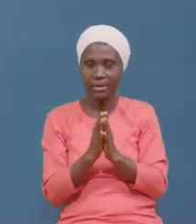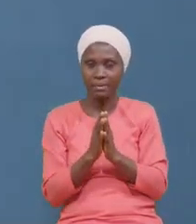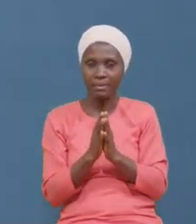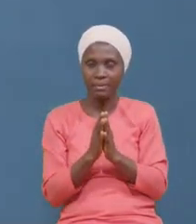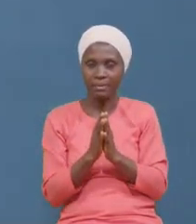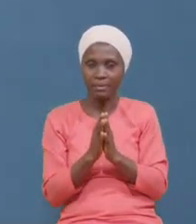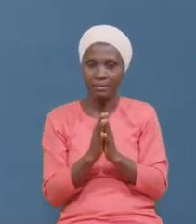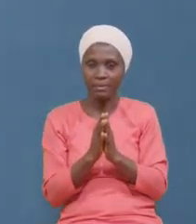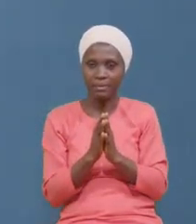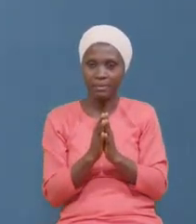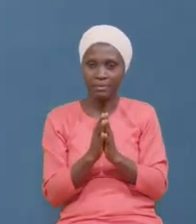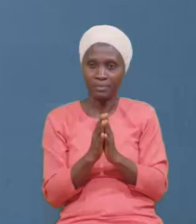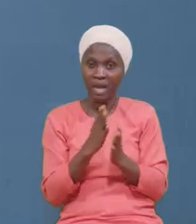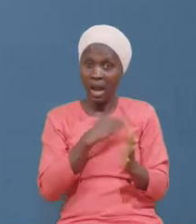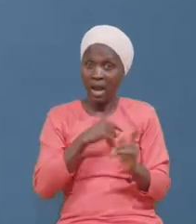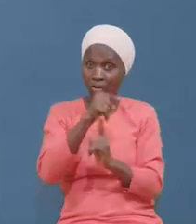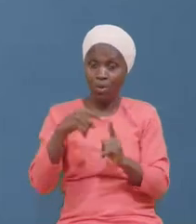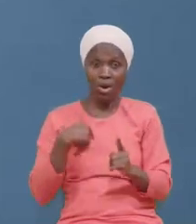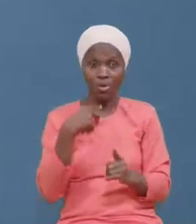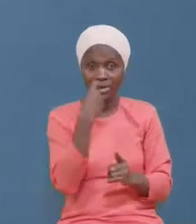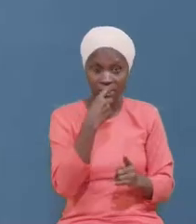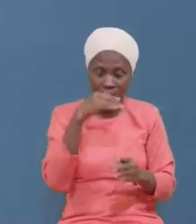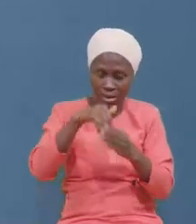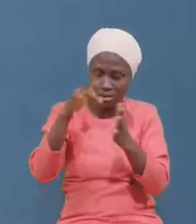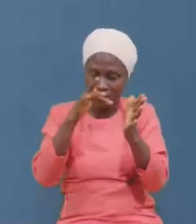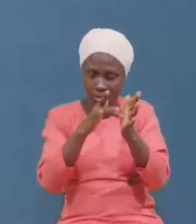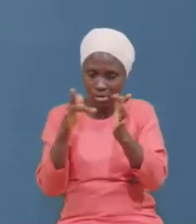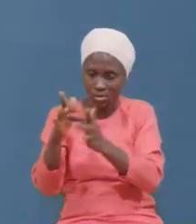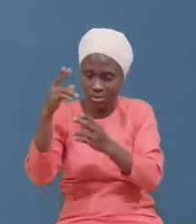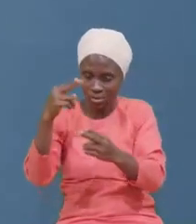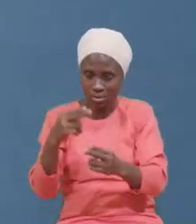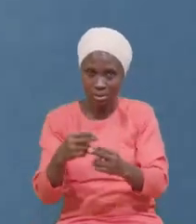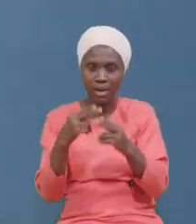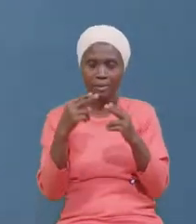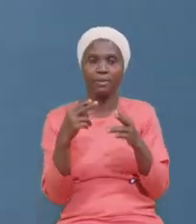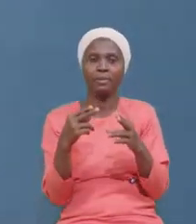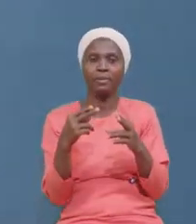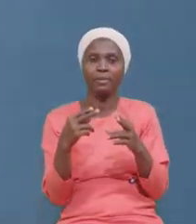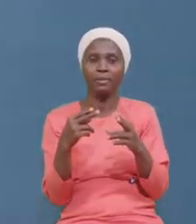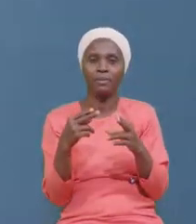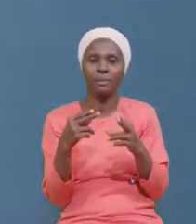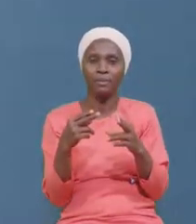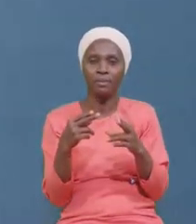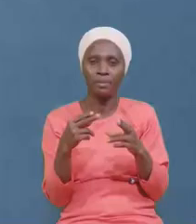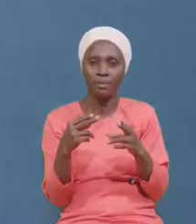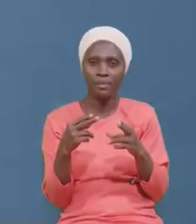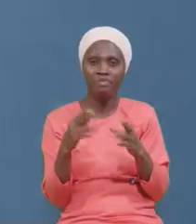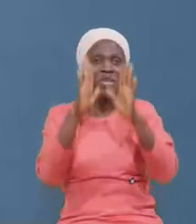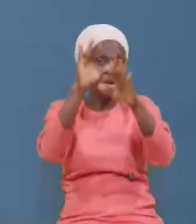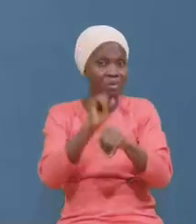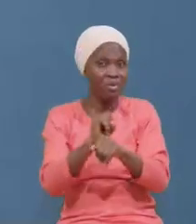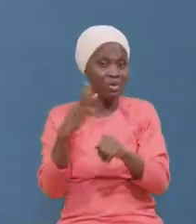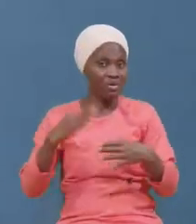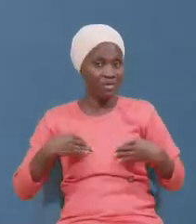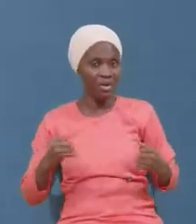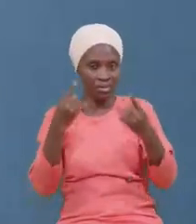vaakku mee meedaku pampistan. And when we say in Jesus name. Aa tarvata Yesu naamamulo ani cheppinappudu miracle of